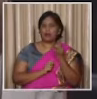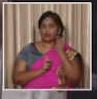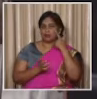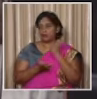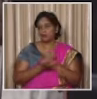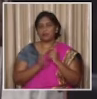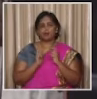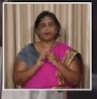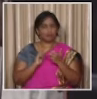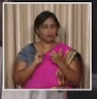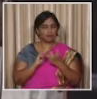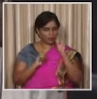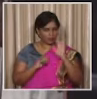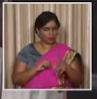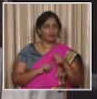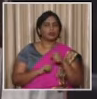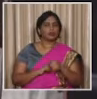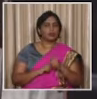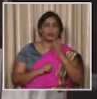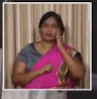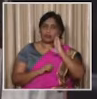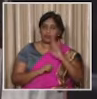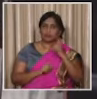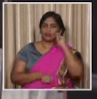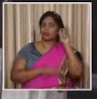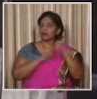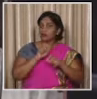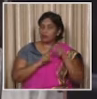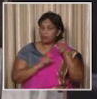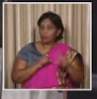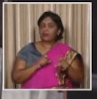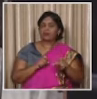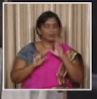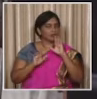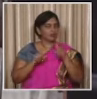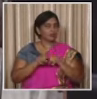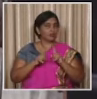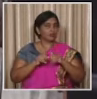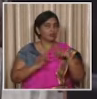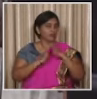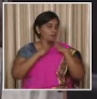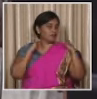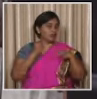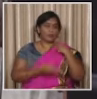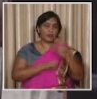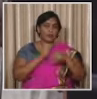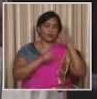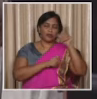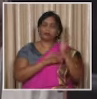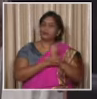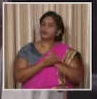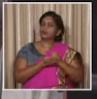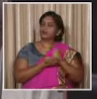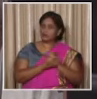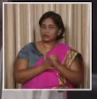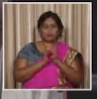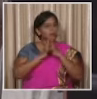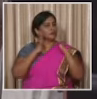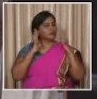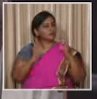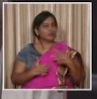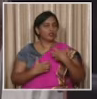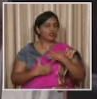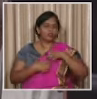පීඩනය දරා ගන්නට බැරි වුණා. සාමාන්‍ය පුරවැසියාගේ සිට මහා ව්‍යාපාරික දක්වා සියලු දෙනාම බරපතල ලෙස